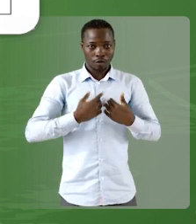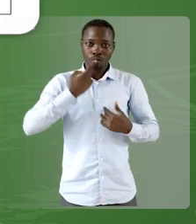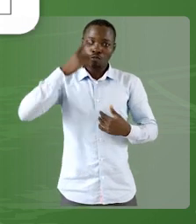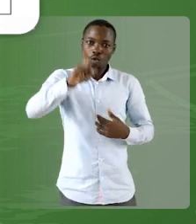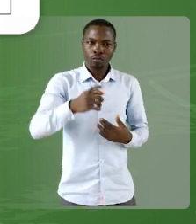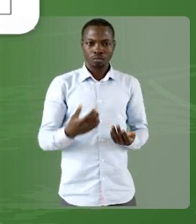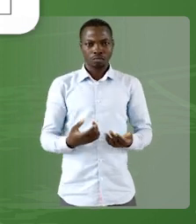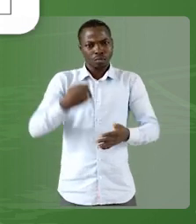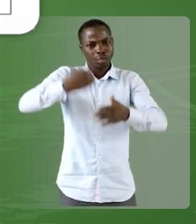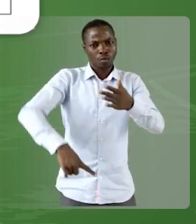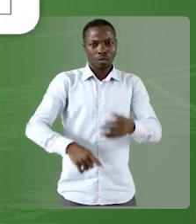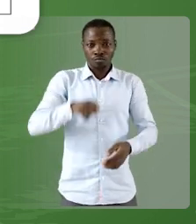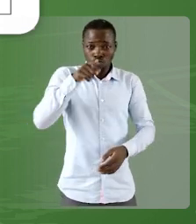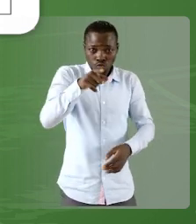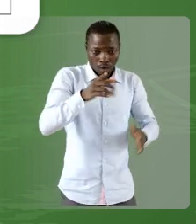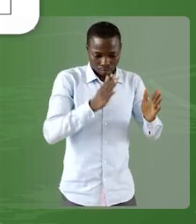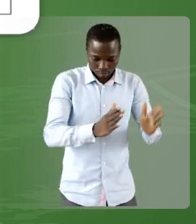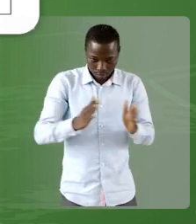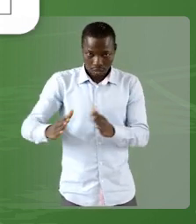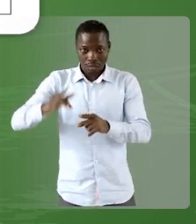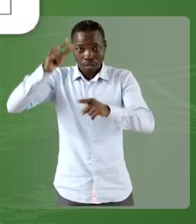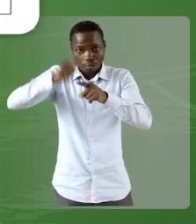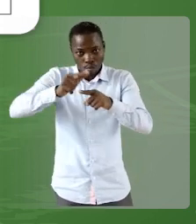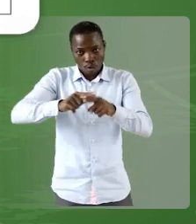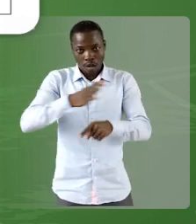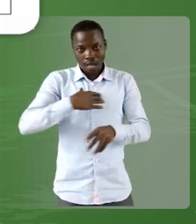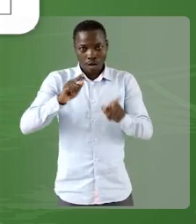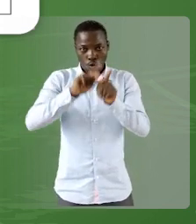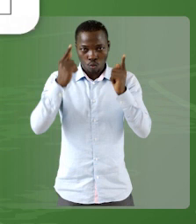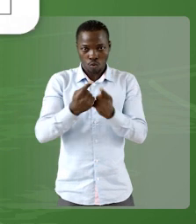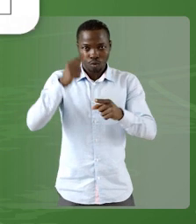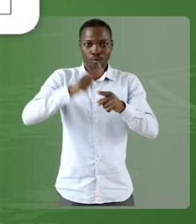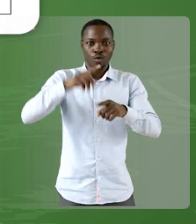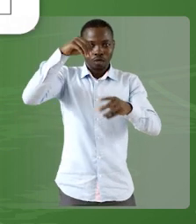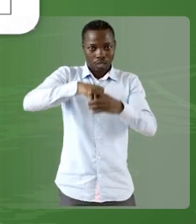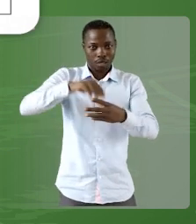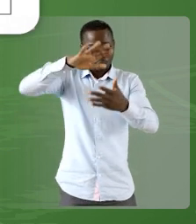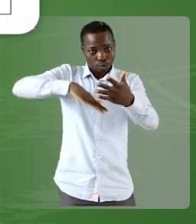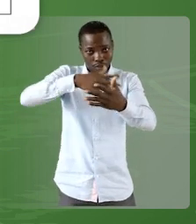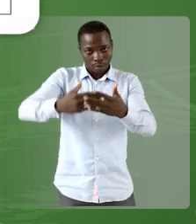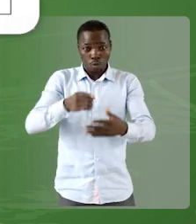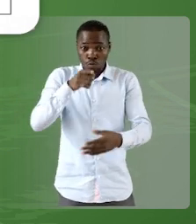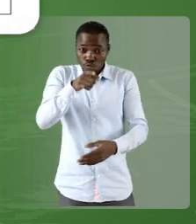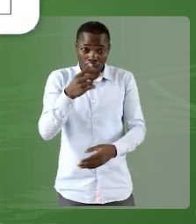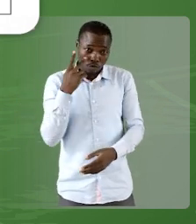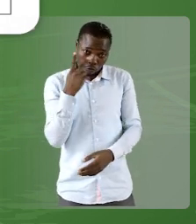suivante. Range les mots et groupes de mots dans le tableau que nous